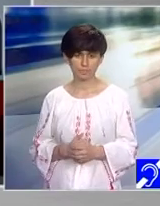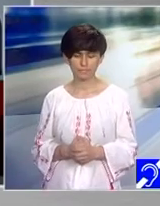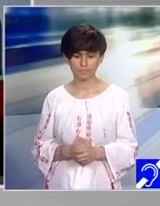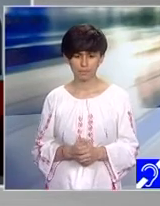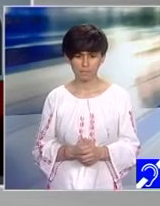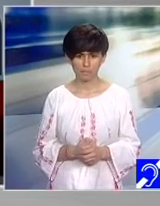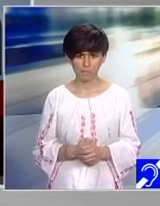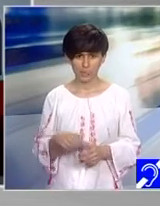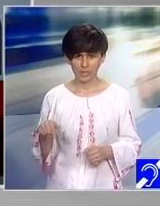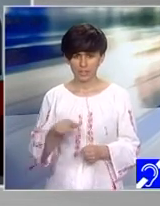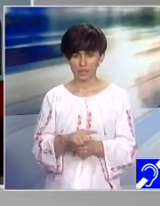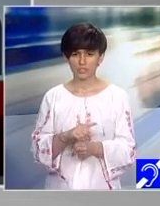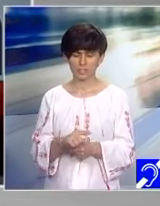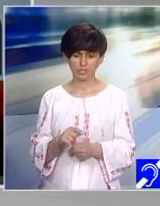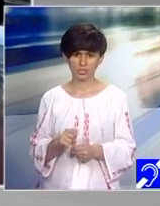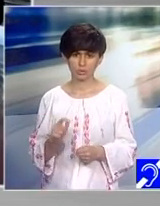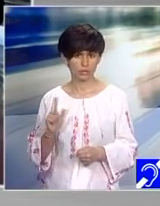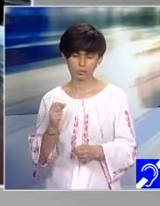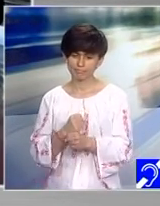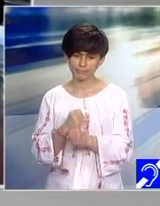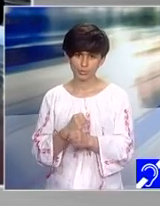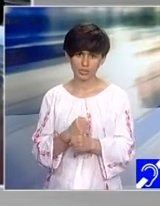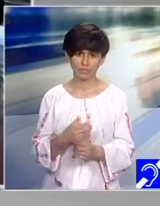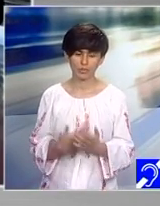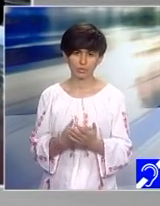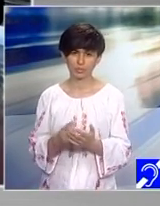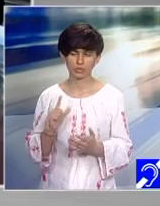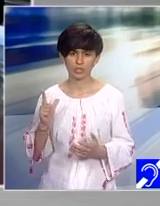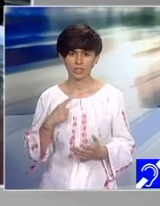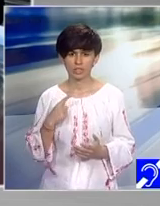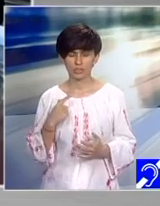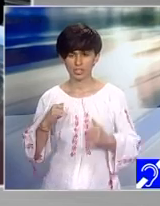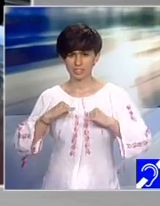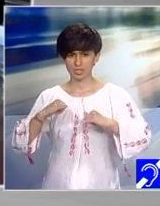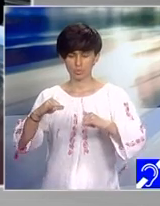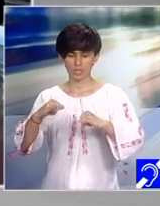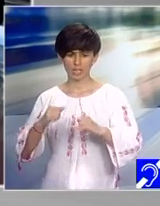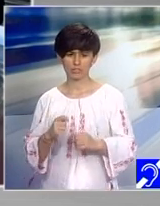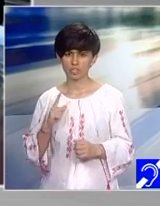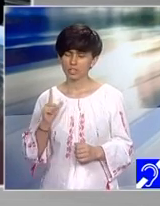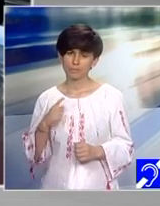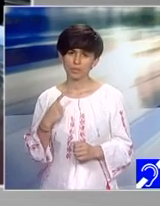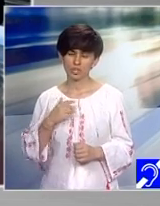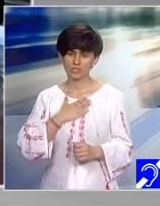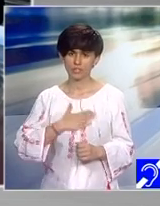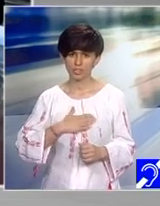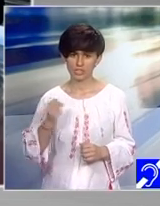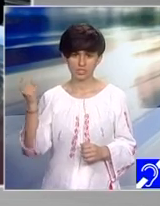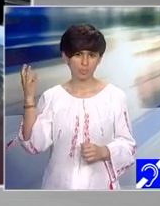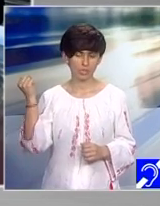Ori acest lucru, iată, nu s-a făcut pentru că nu există curaj, sau nu există voință politică, pentru